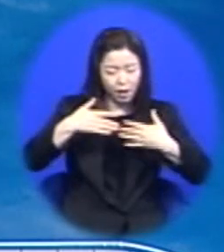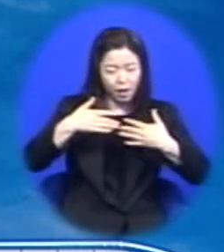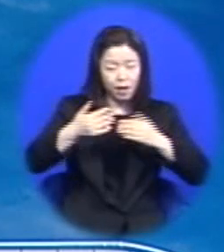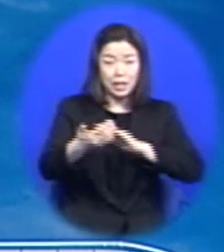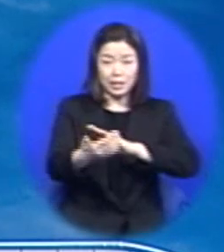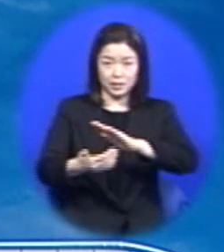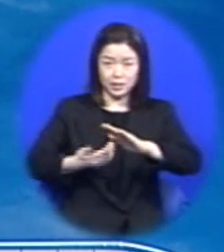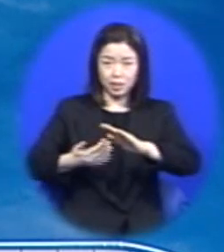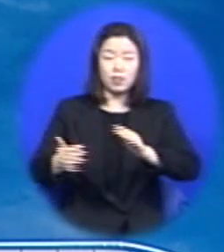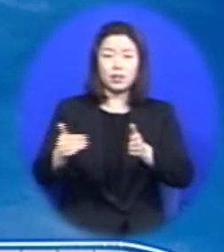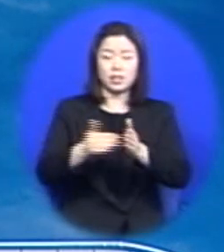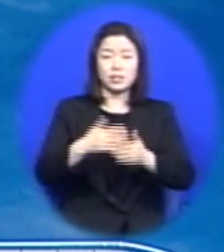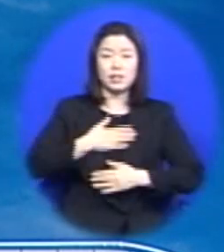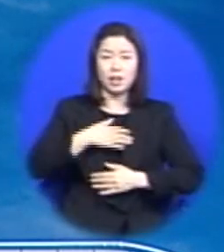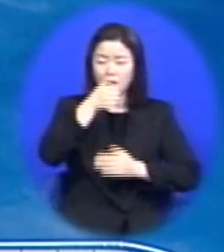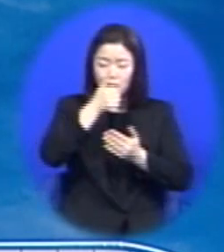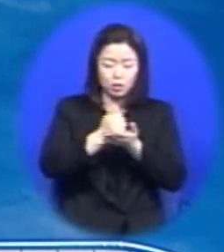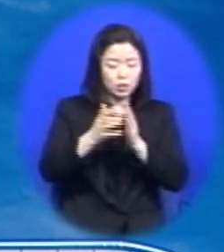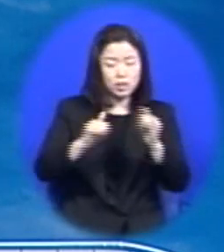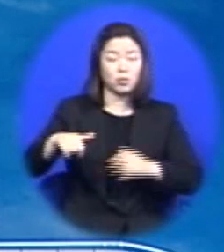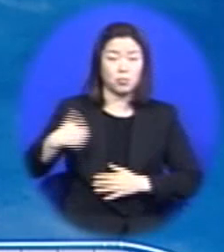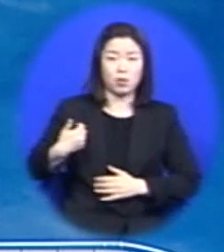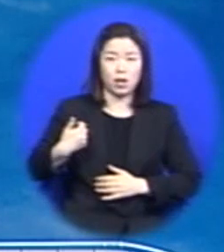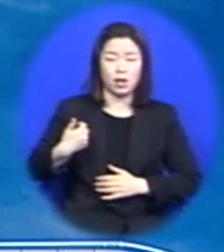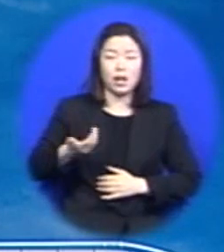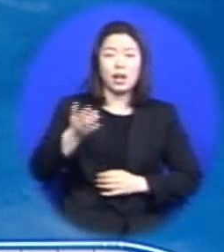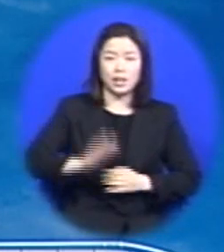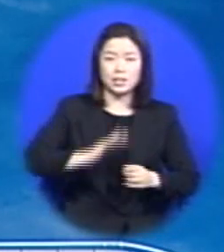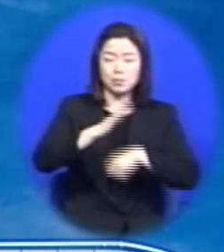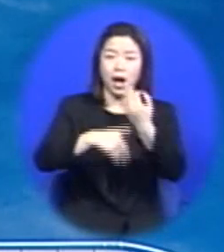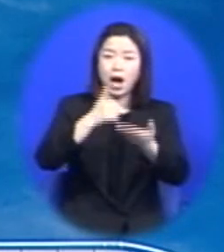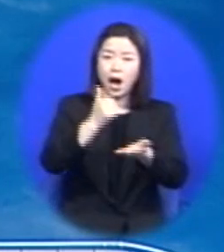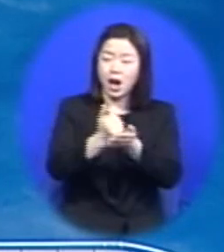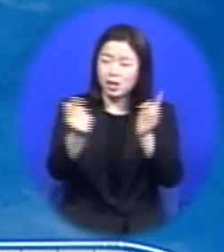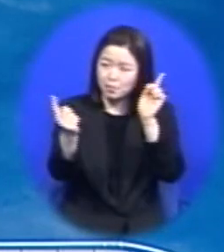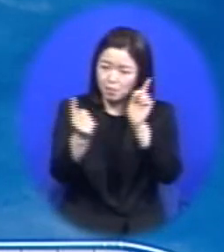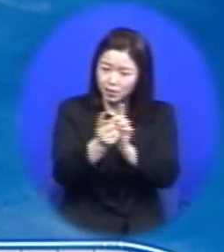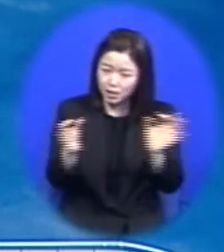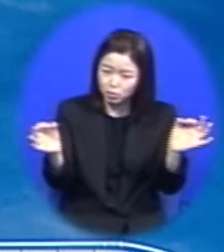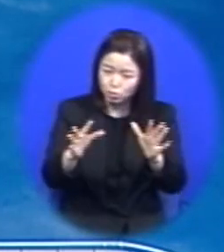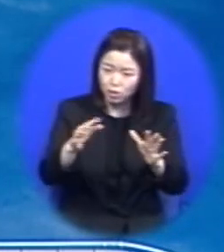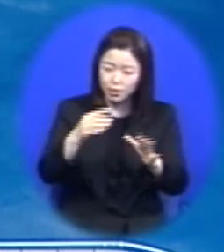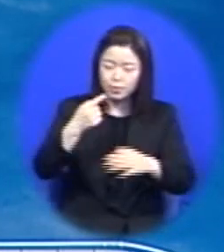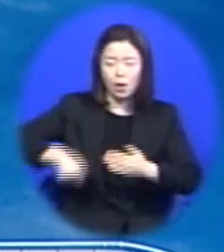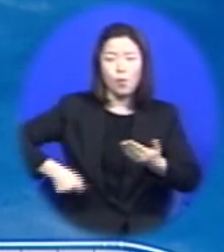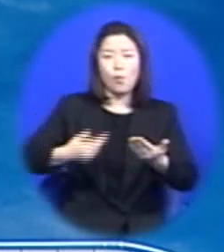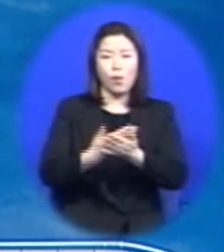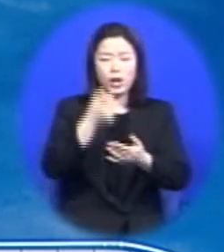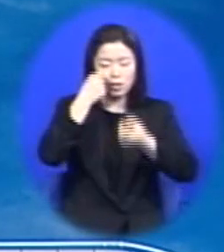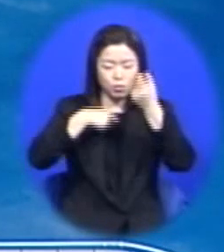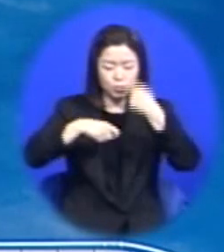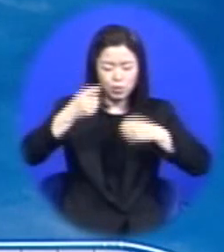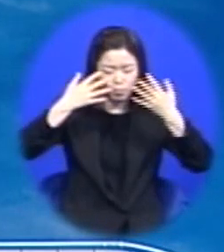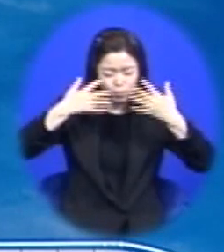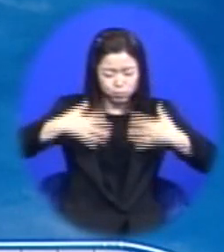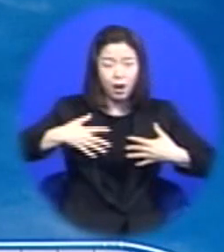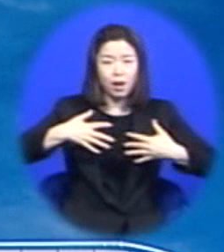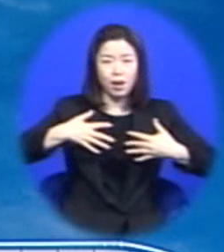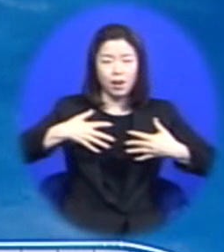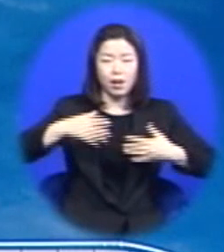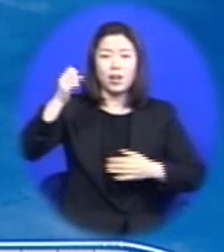그런 죄인인 줄 몰랐어요. 하나님을 만나는 순간에 회개의 눈물이 터집니다. 하나님을 만나면